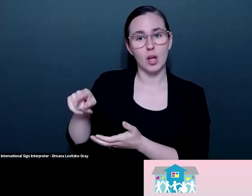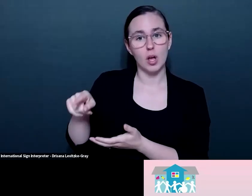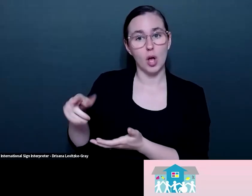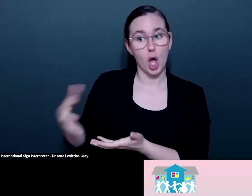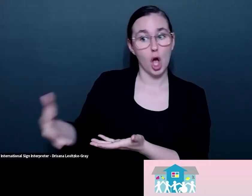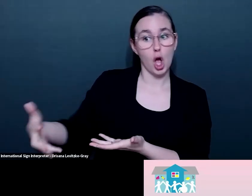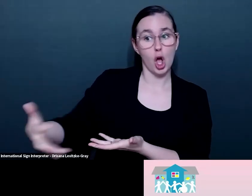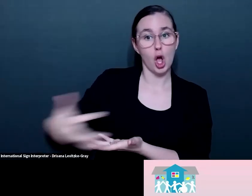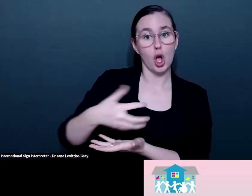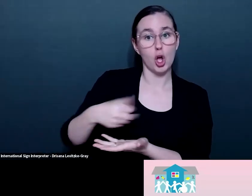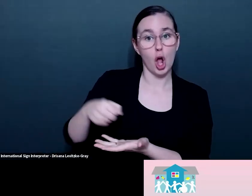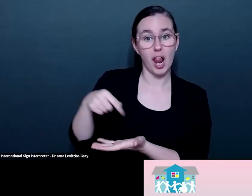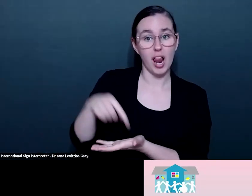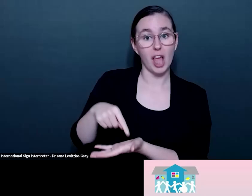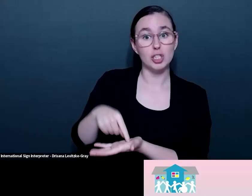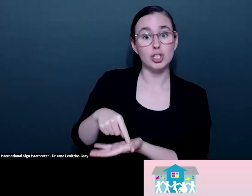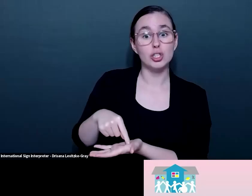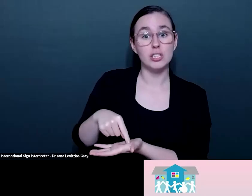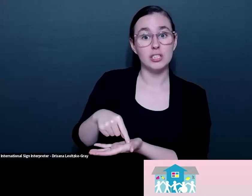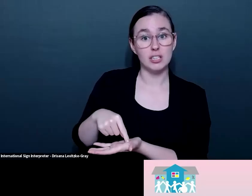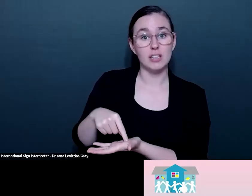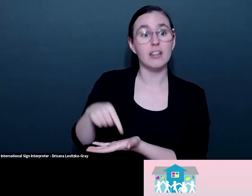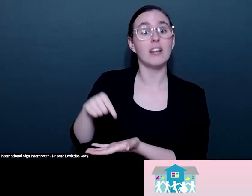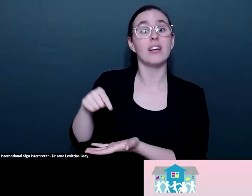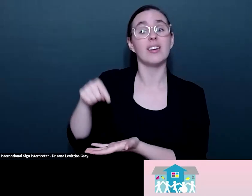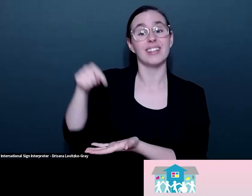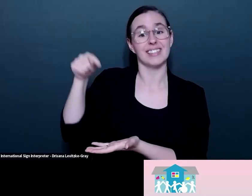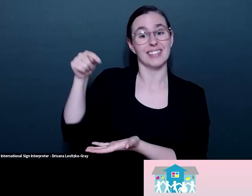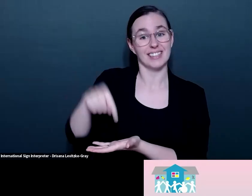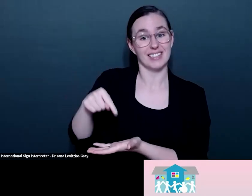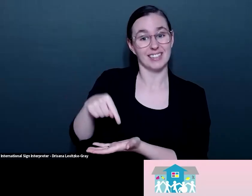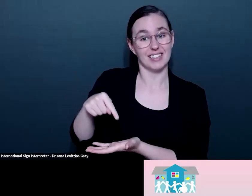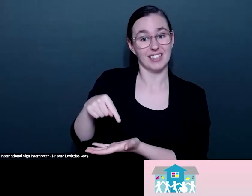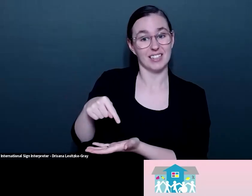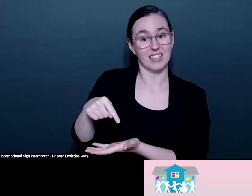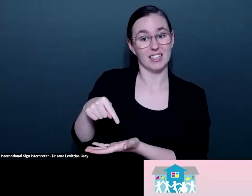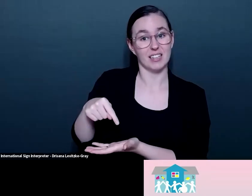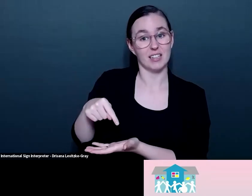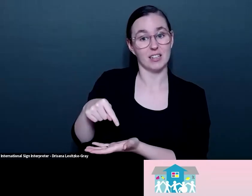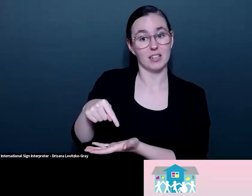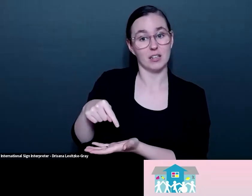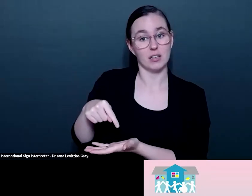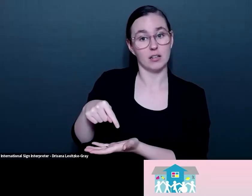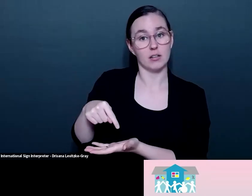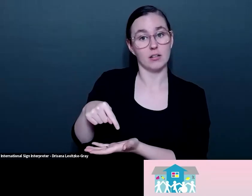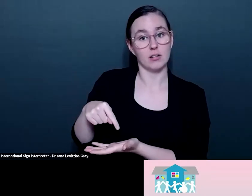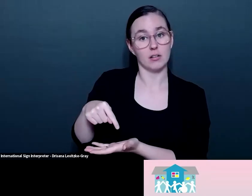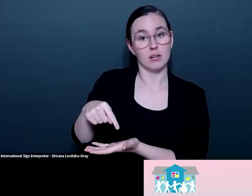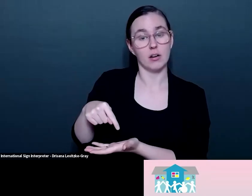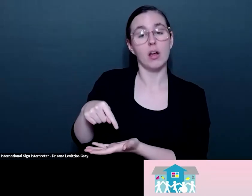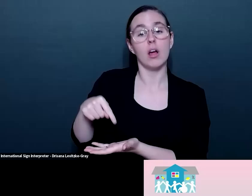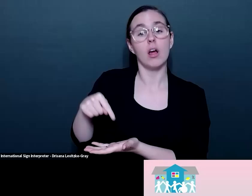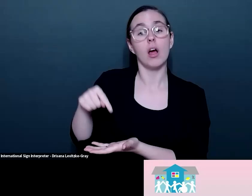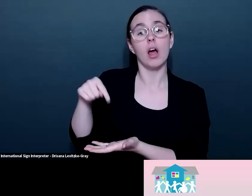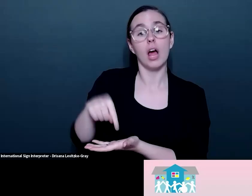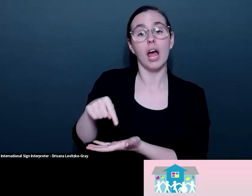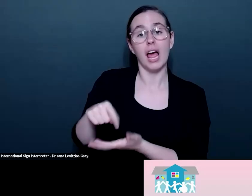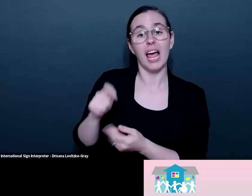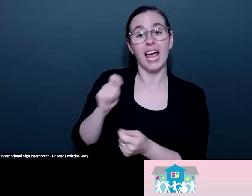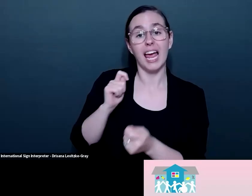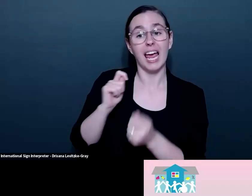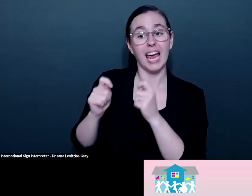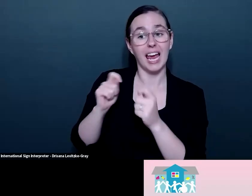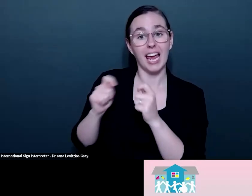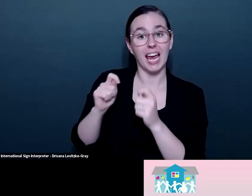nous avons des données inclusives qui sont intéressantes à être prises en